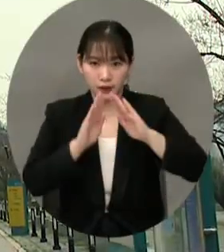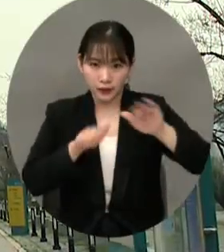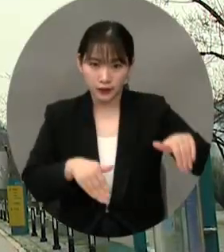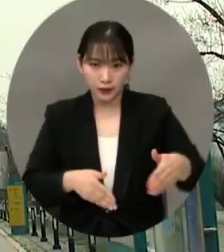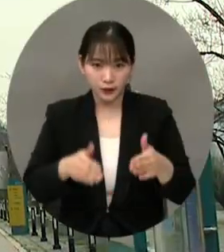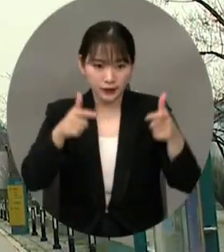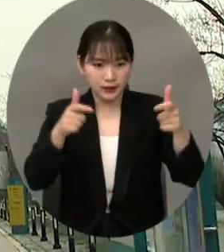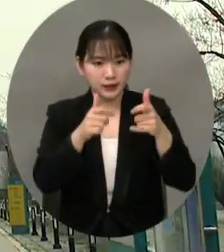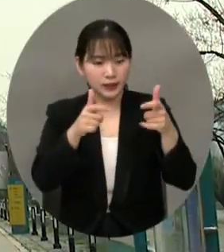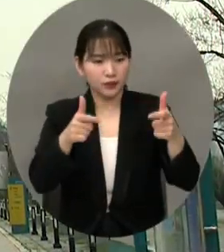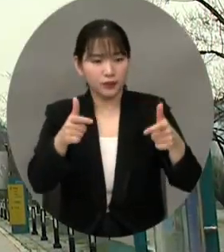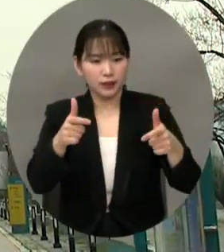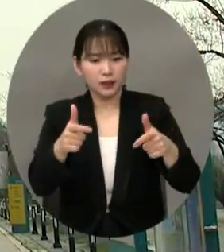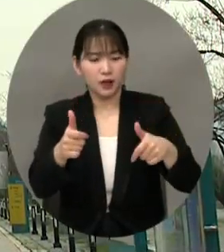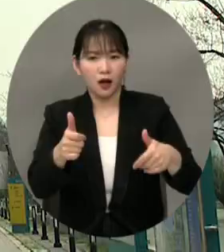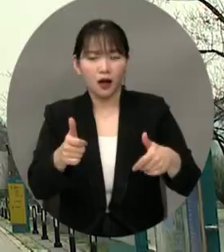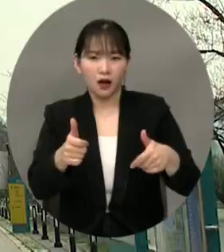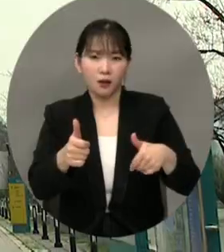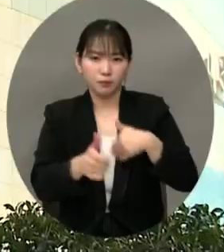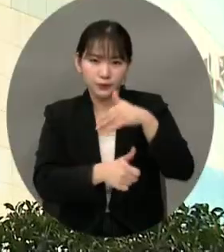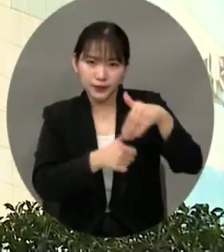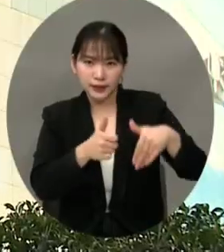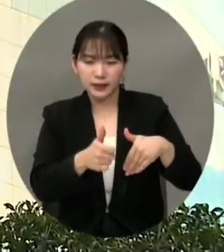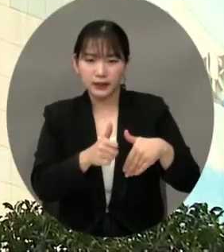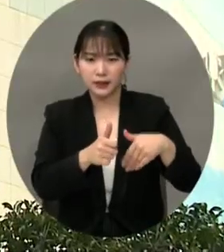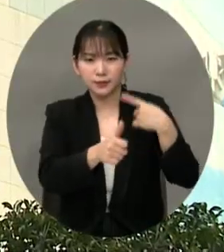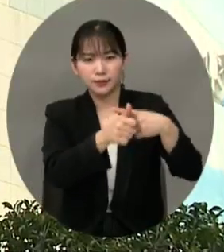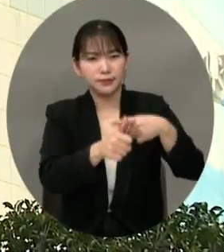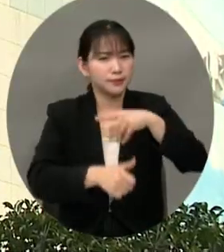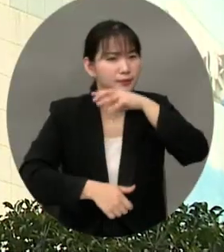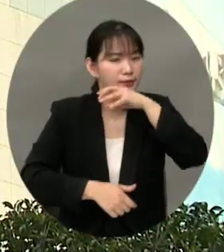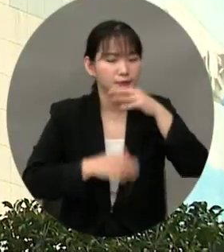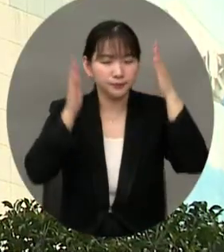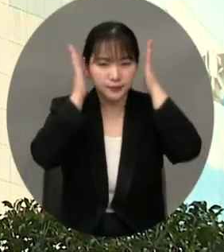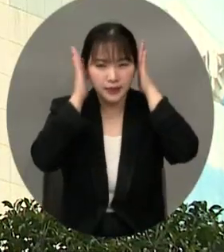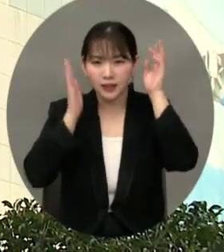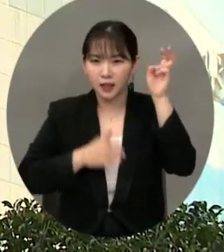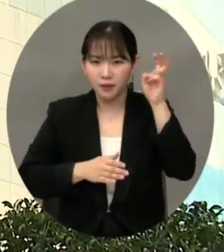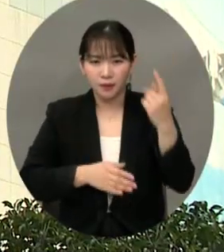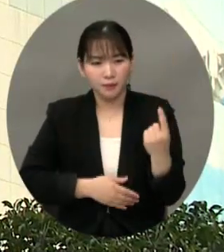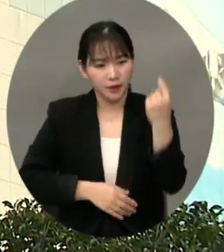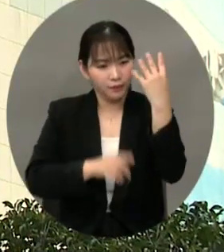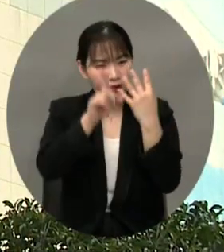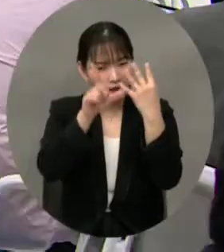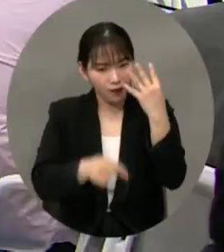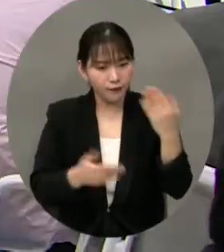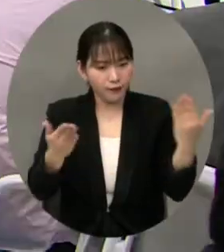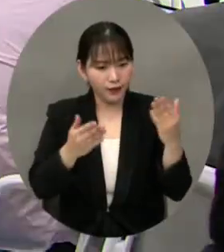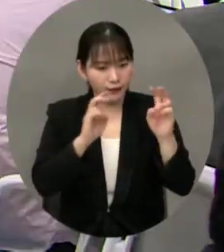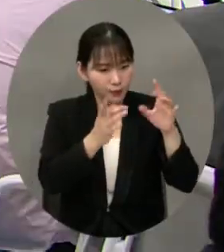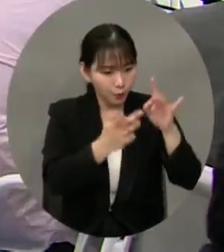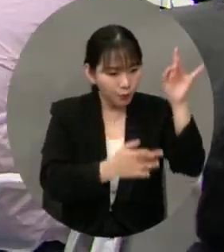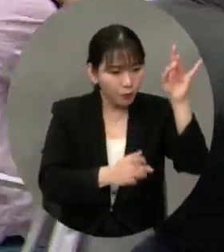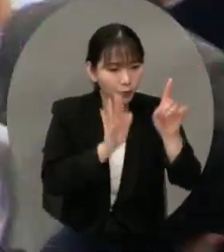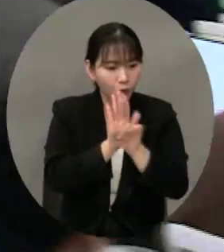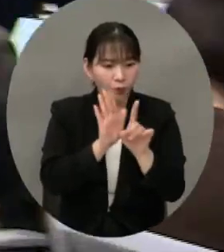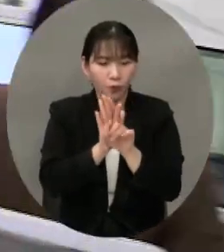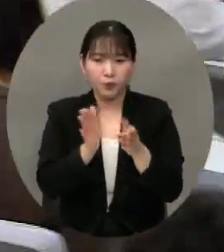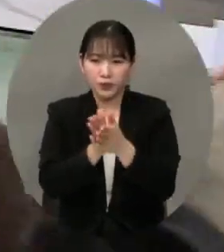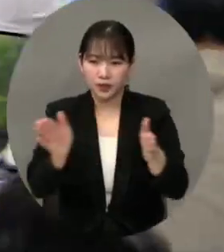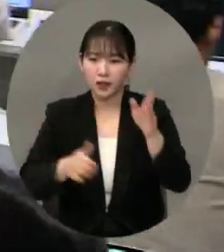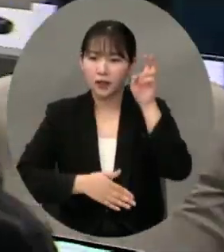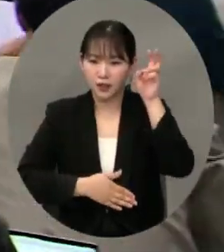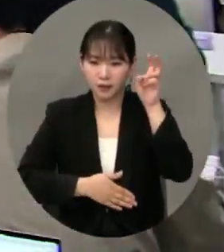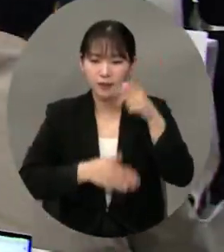전라남도는 지역에서 일고 있는 비판 여론에 귀를 닫았는지 이르면 4월 안에 용역기간을 선정하고 공모 절차에